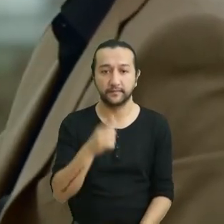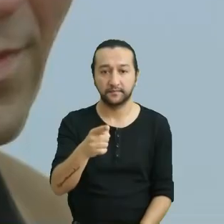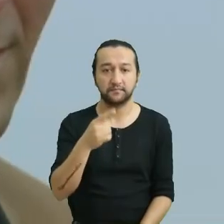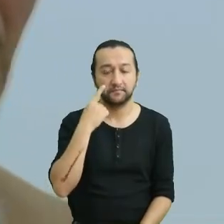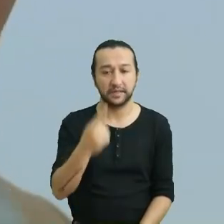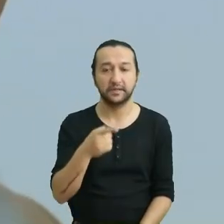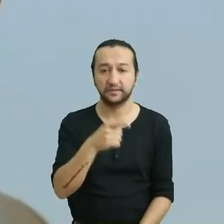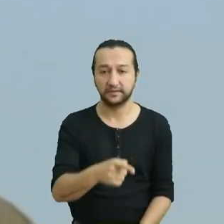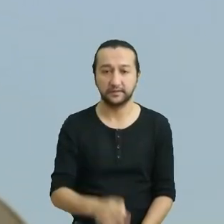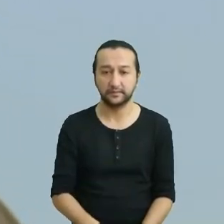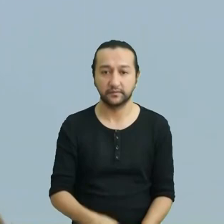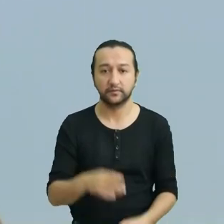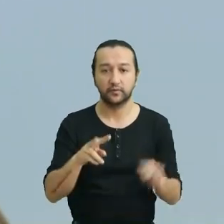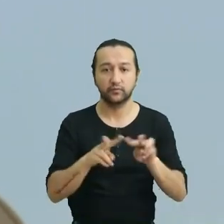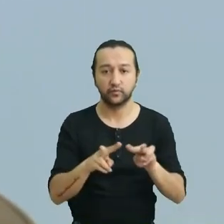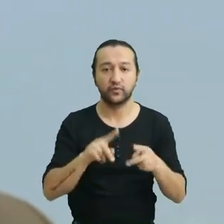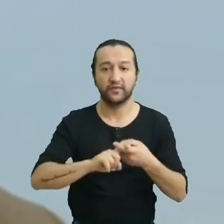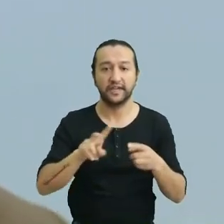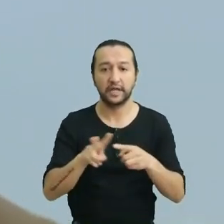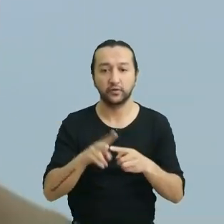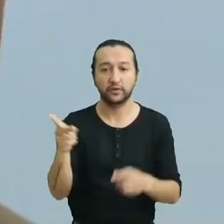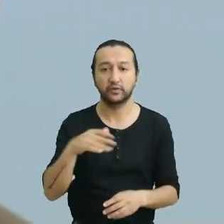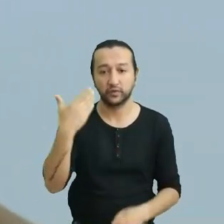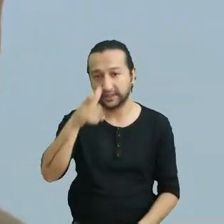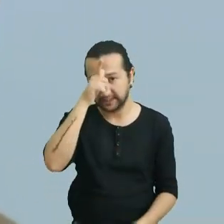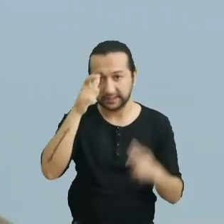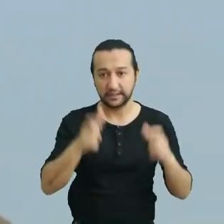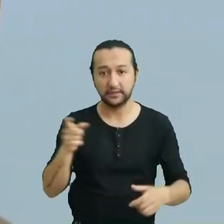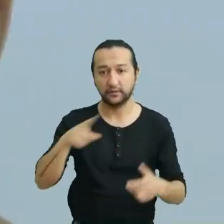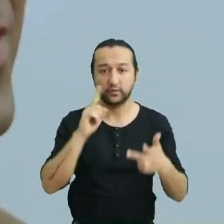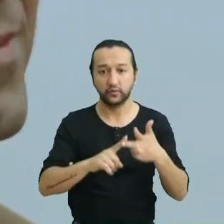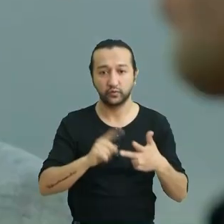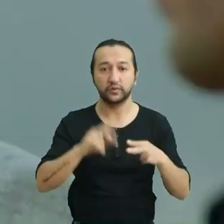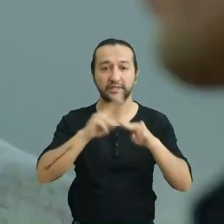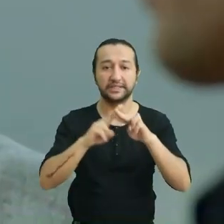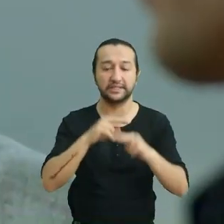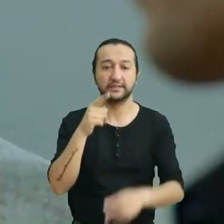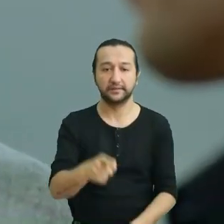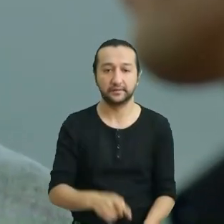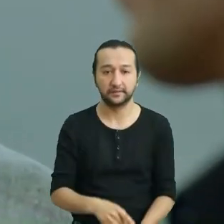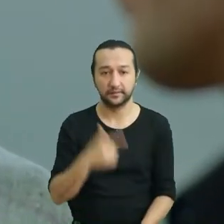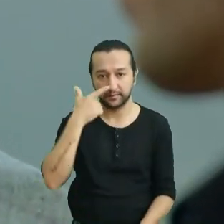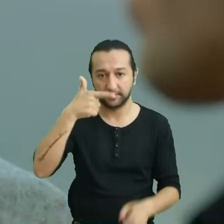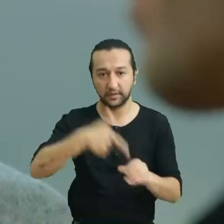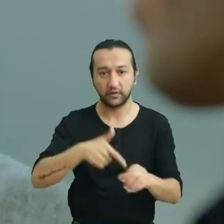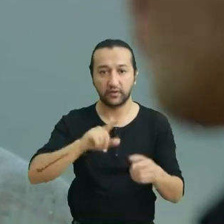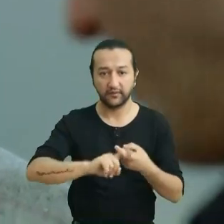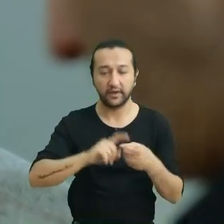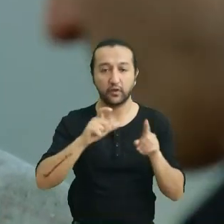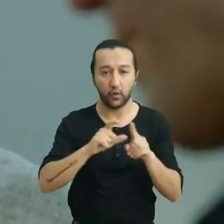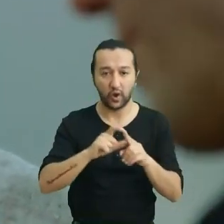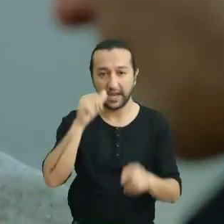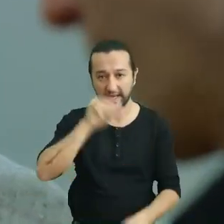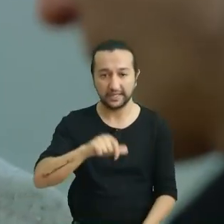Beyce. Musul ve Kerkük'ten sonra Irak'ın 3. yıldızı. Petrol ve doğalgaz.